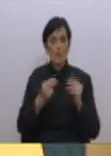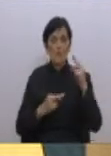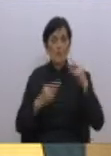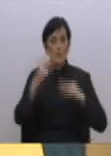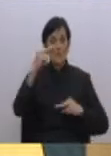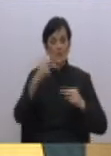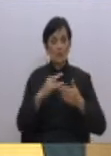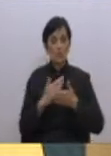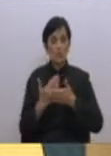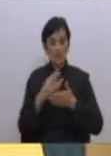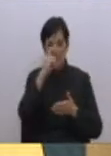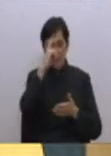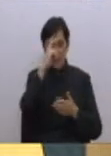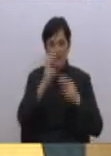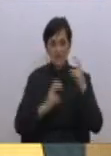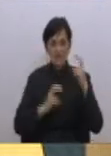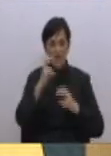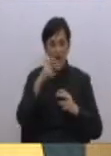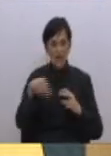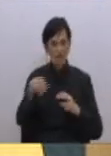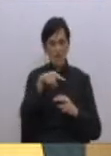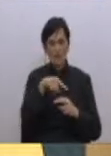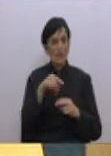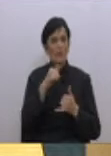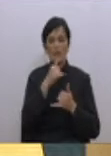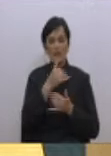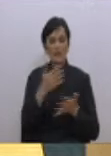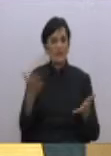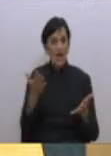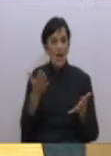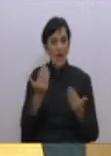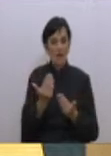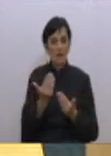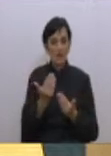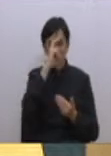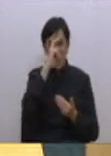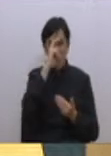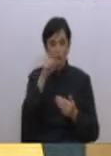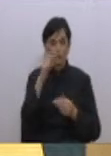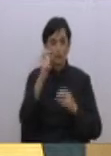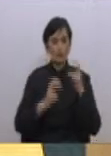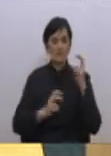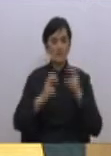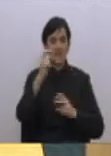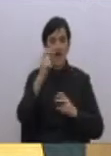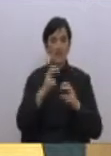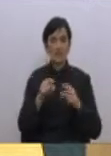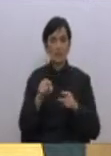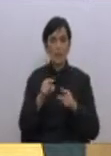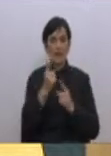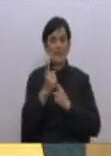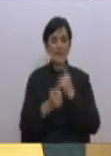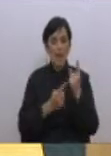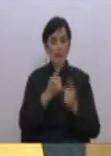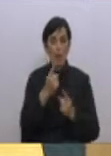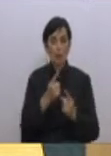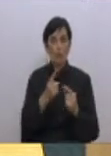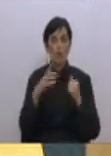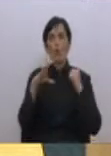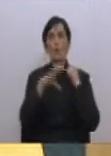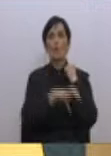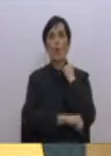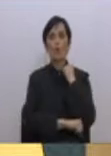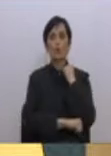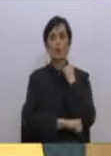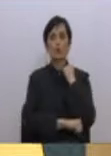gansa cu trebuie, sa hemți po sa țarmuie virom, vera s-o vera naira tu vermuhta, am sa hemți po țarmuie vis reforma. Da, bolos.